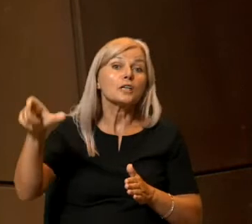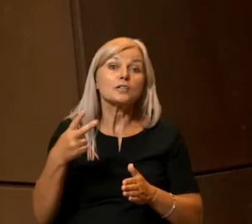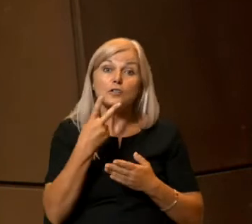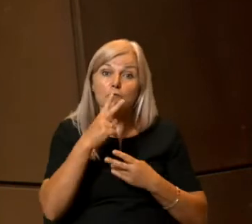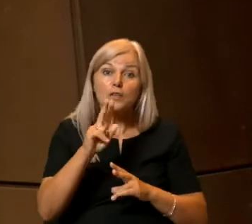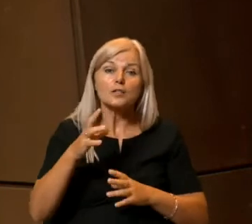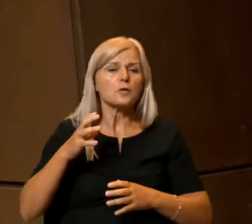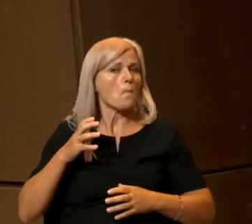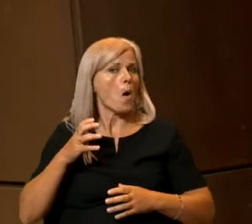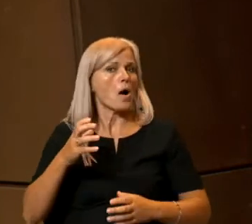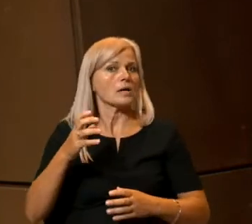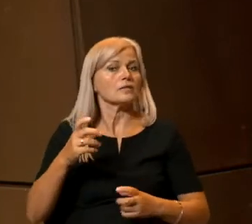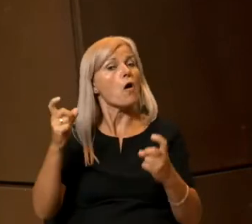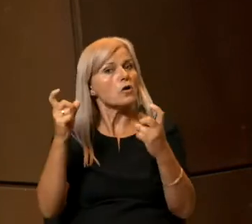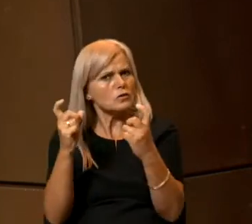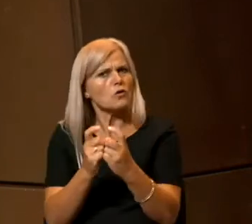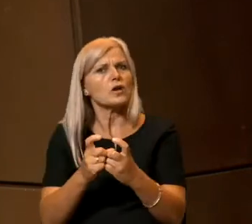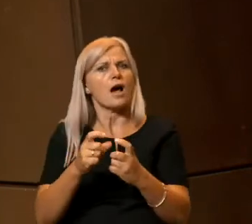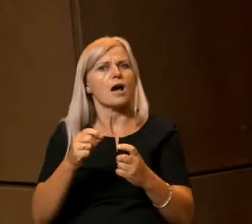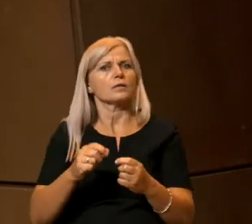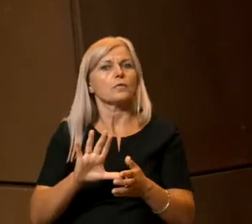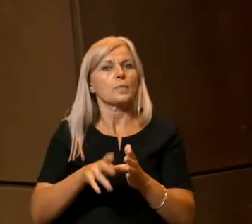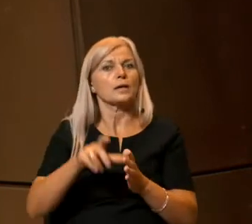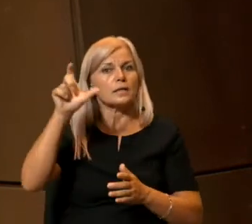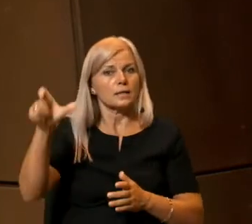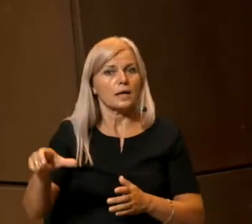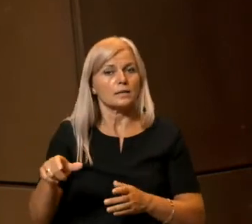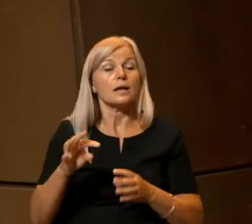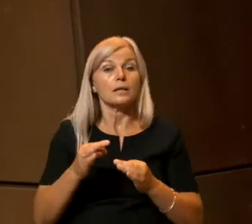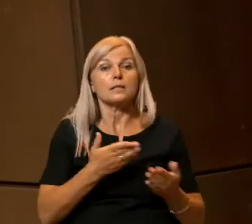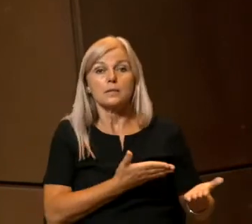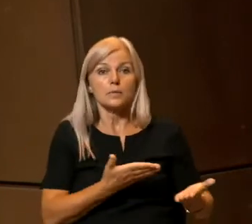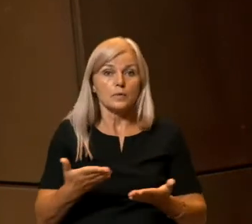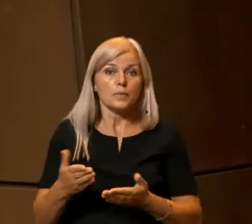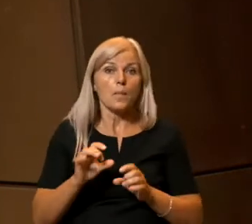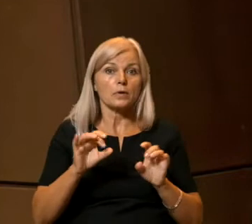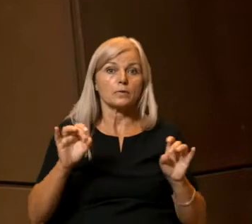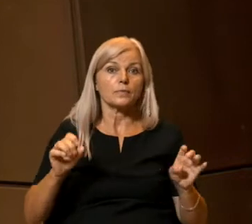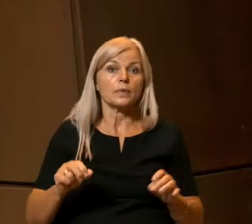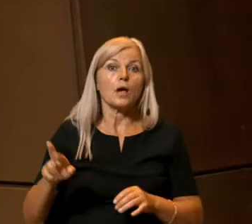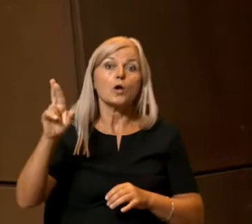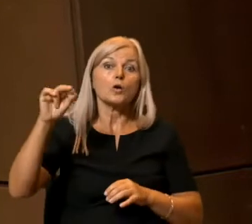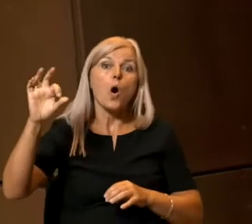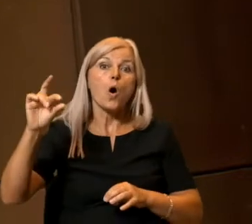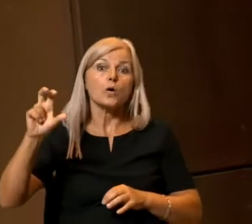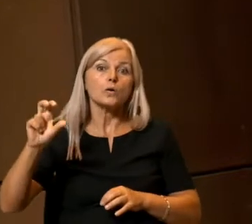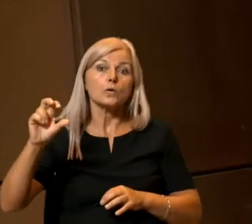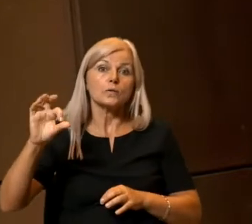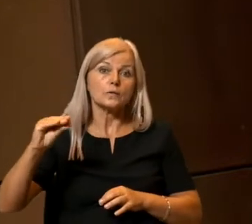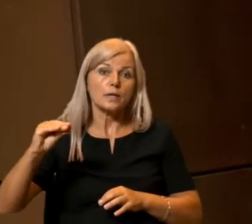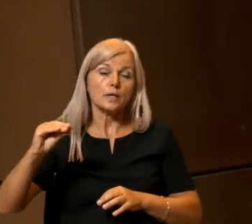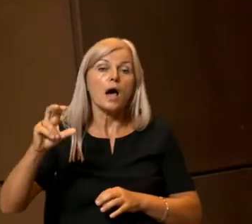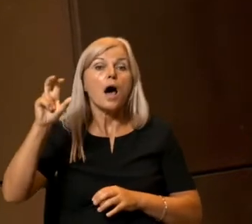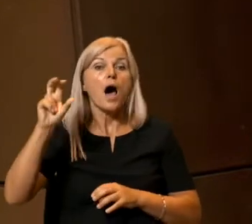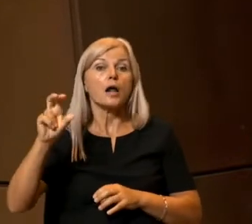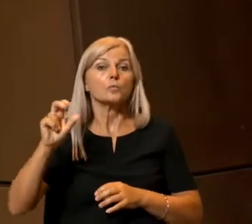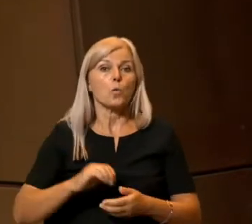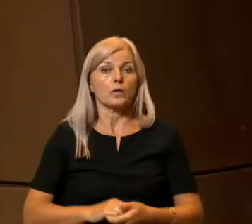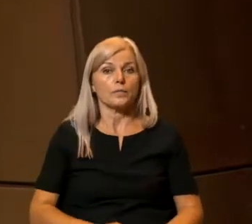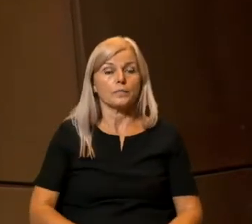naszego sąsiada. Proszę na scenę profesora Hartmuta Rozę. Jesteśmy bardzo ciekawi pana